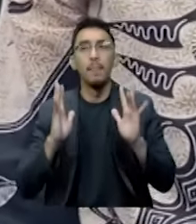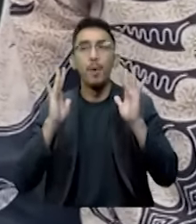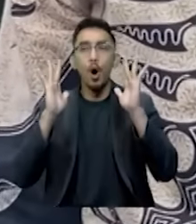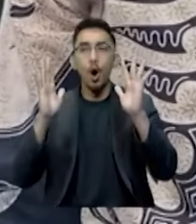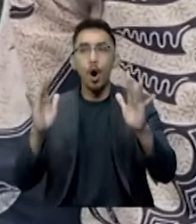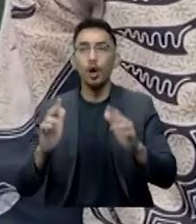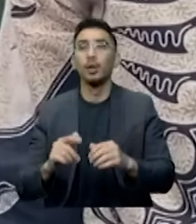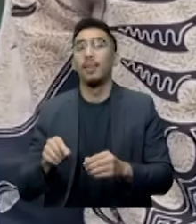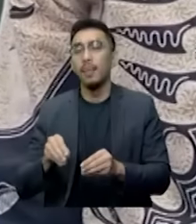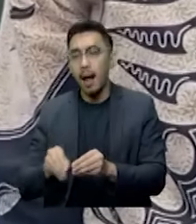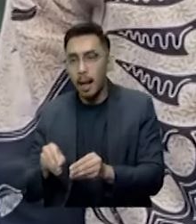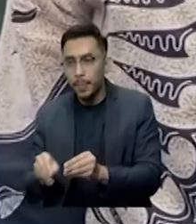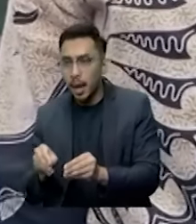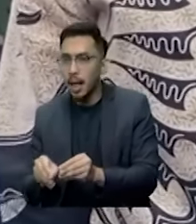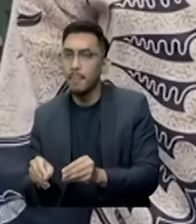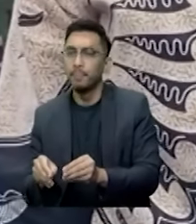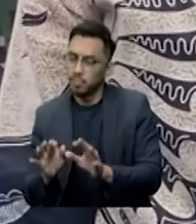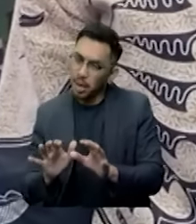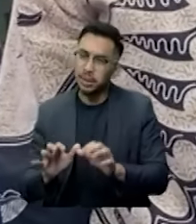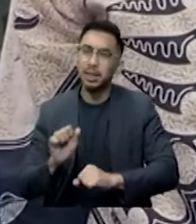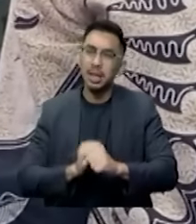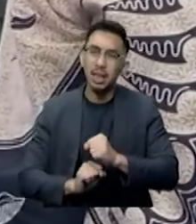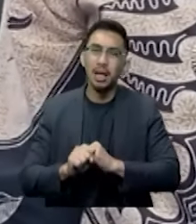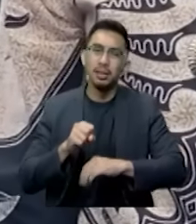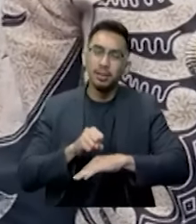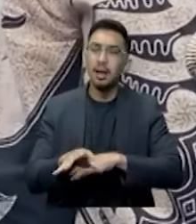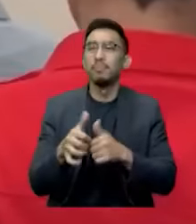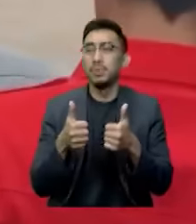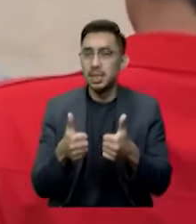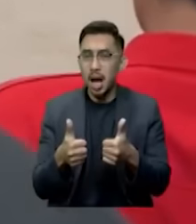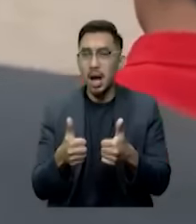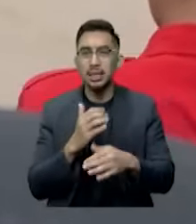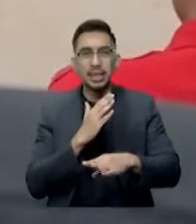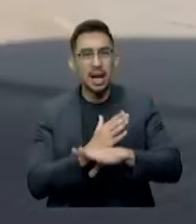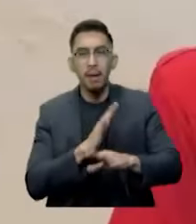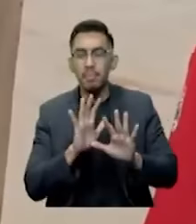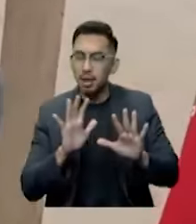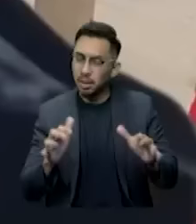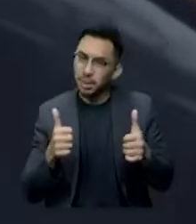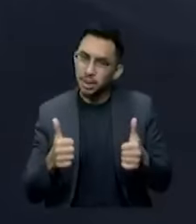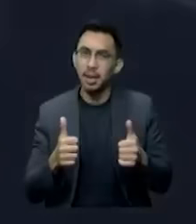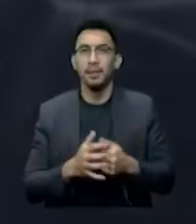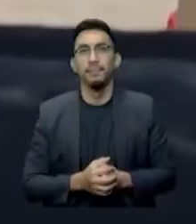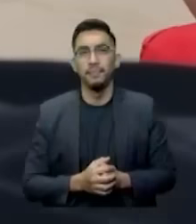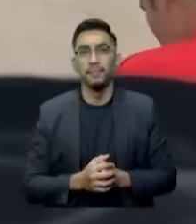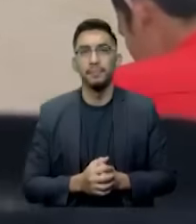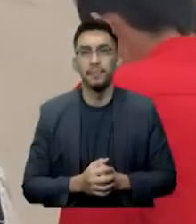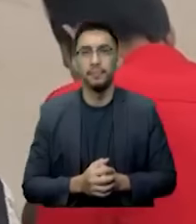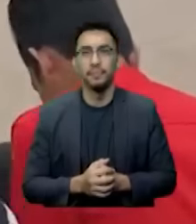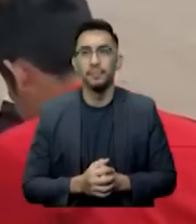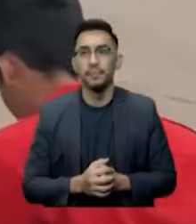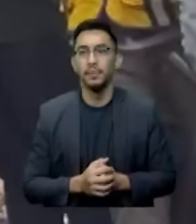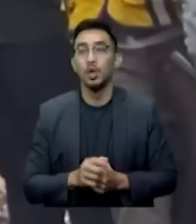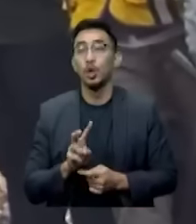lakukan agar bencana tidak terjadi. Banyak yang bisa kita cegah. Sekitar 23.000 rumah